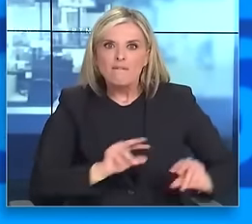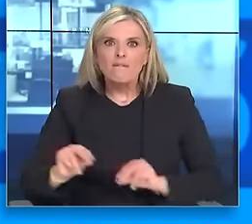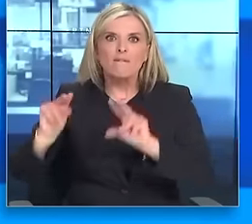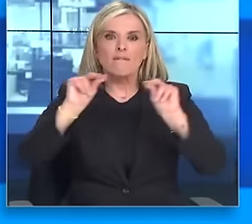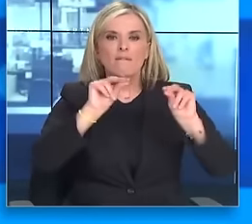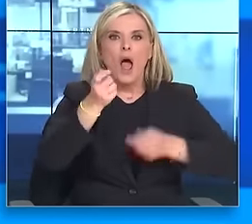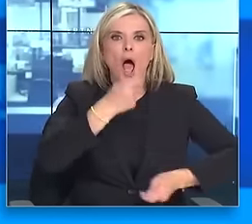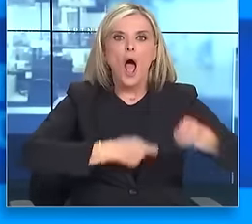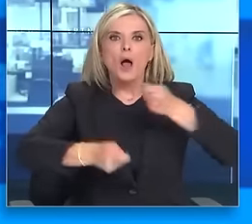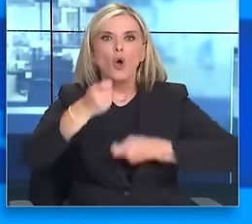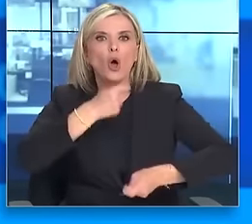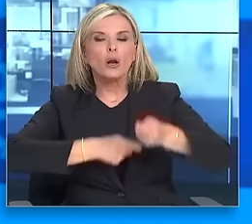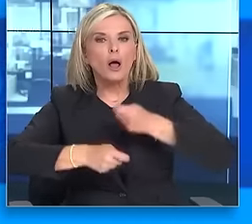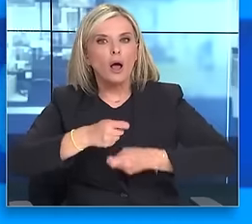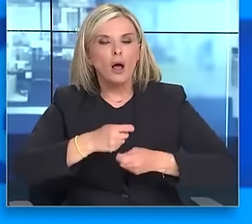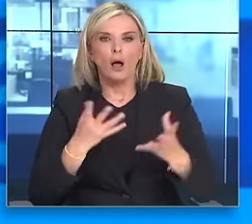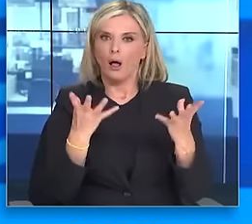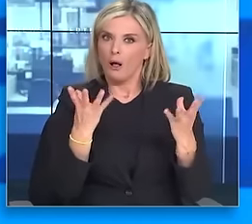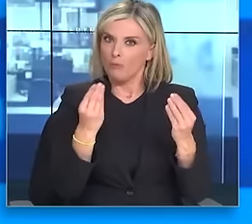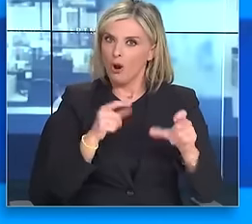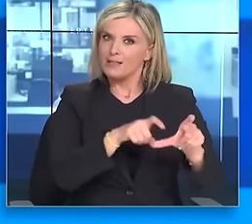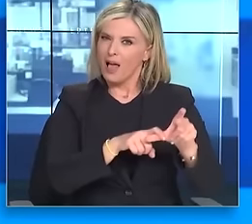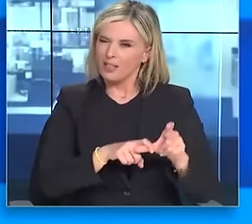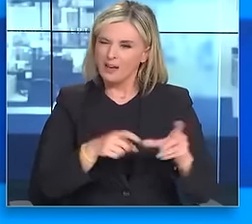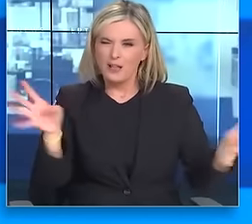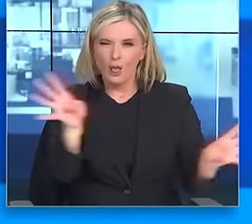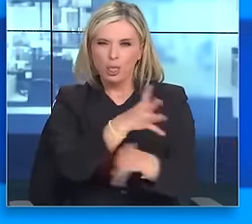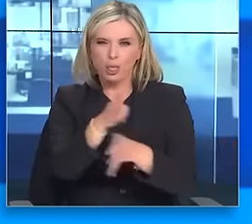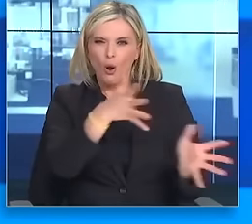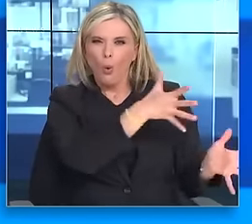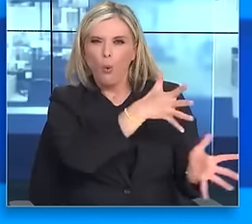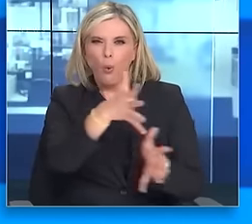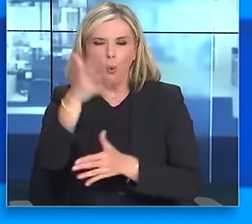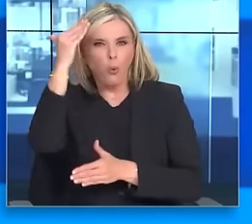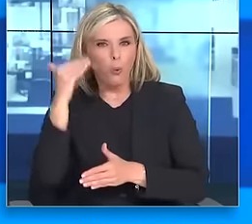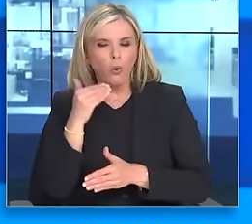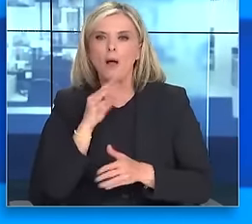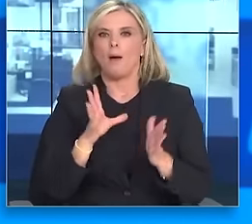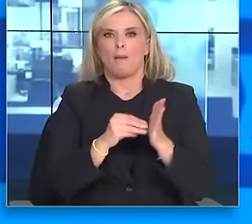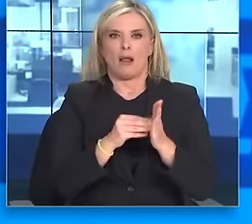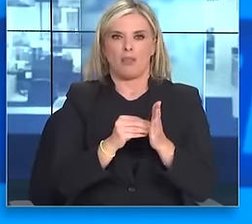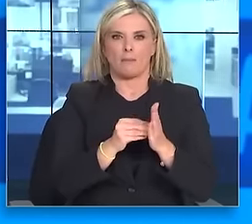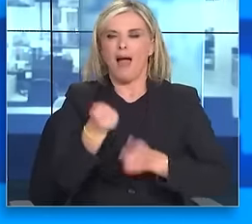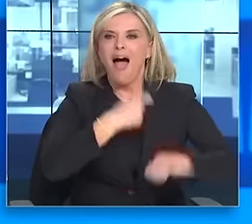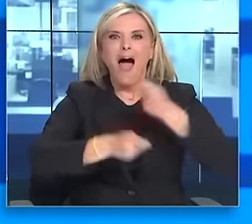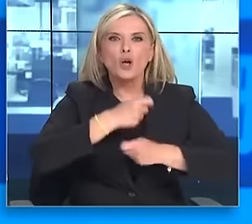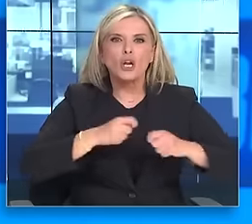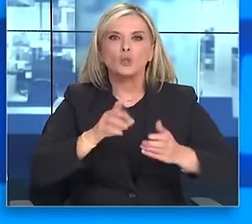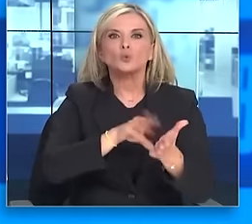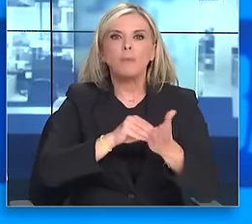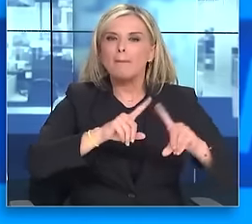και παραθεταμένη έρευνα, ότι πολλές πολυεθνικές παίζουν παιχνιδάκια και τιμολογούν τελείως διαφορετικά τα ίδια προϊόντα σε διαφορετικές χώρες.